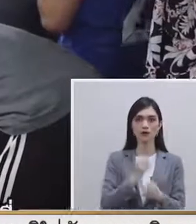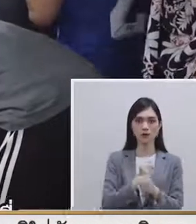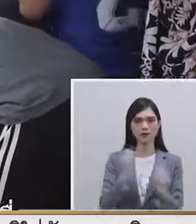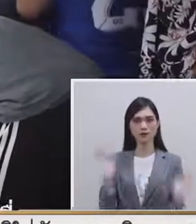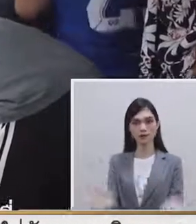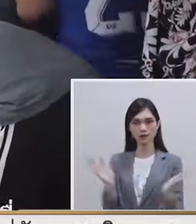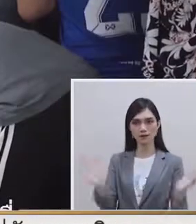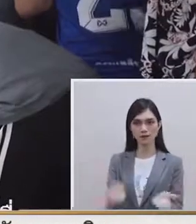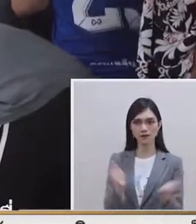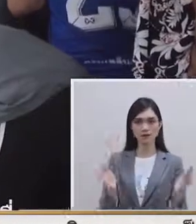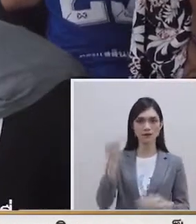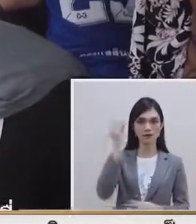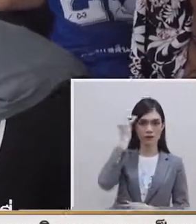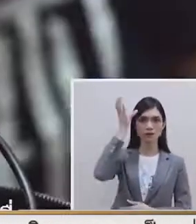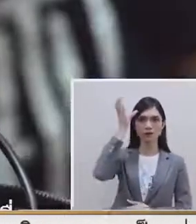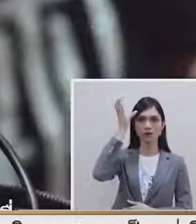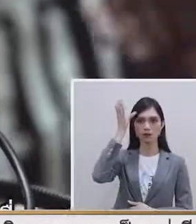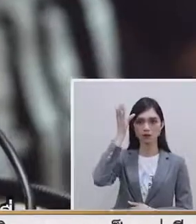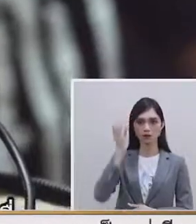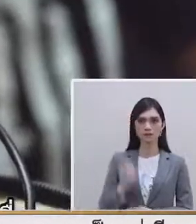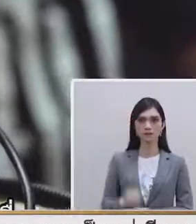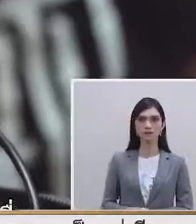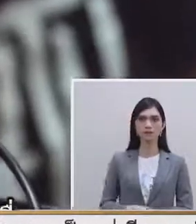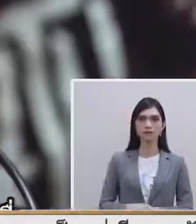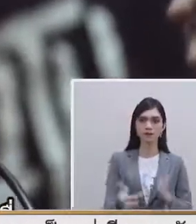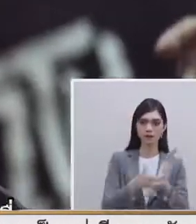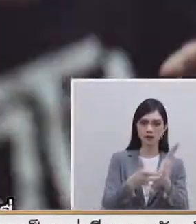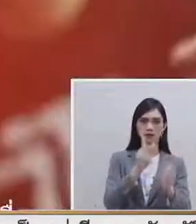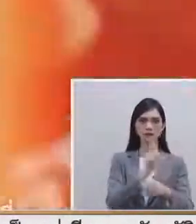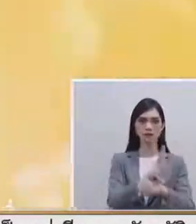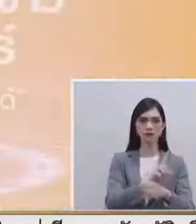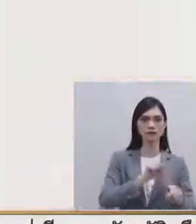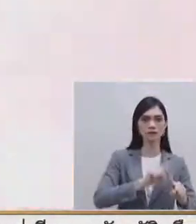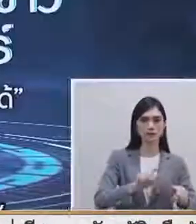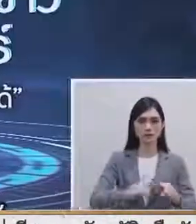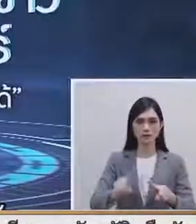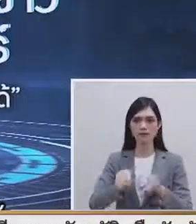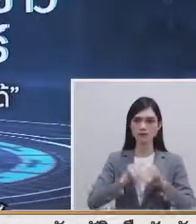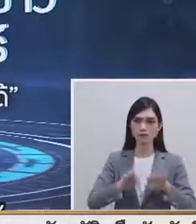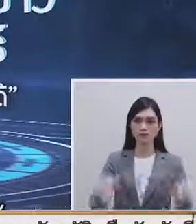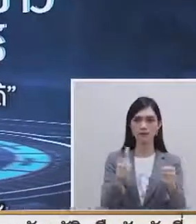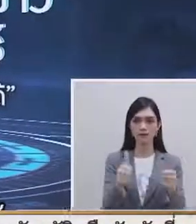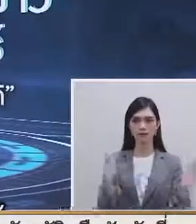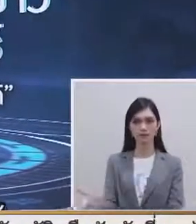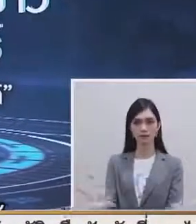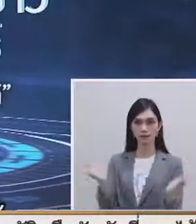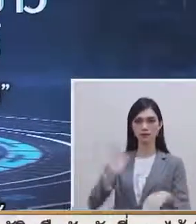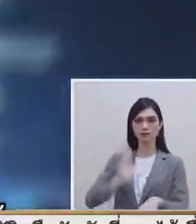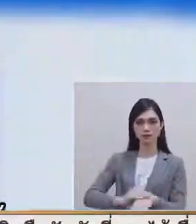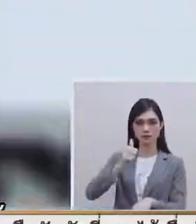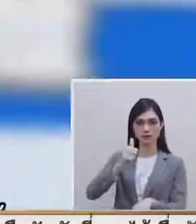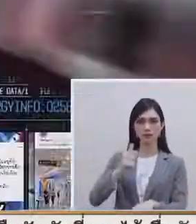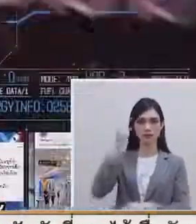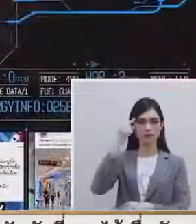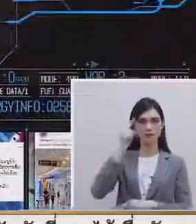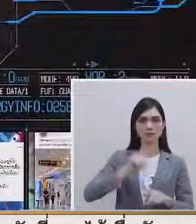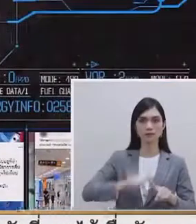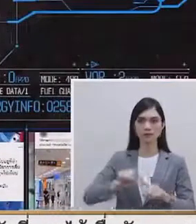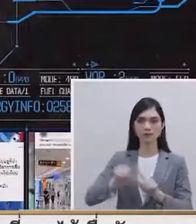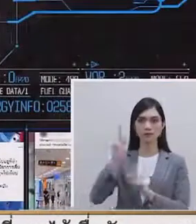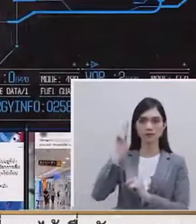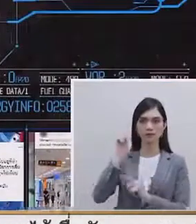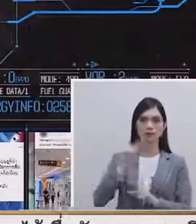ริมและพัฒนาองค์ความรู้และการสร้างนวัตกรรมด้านสื่อการส่งเสริมทักษะในการรู้เท่าทันและเฝ้า